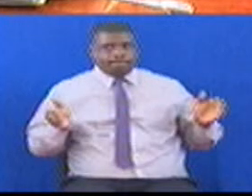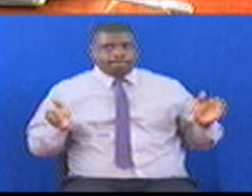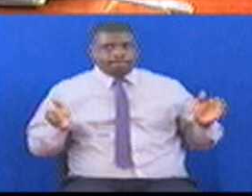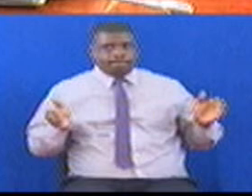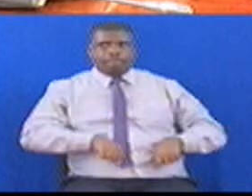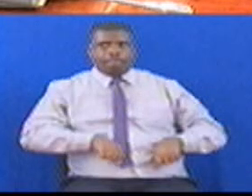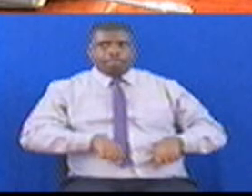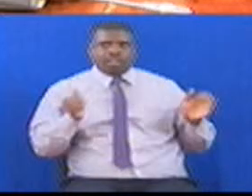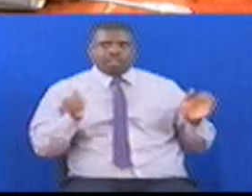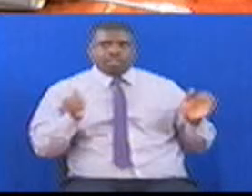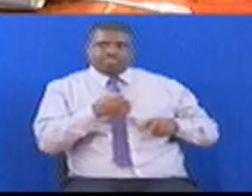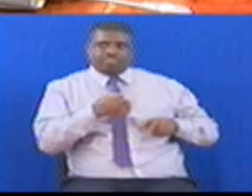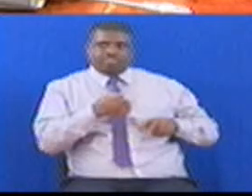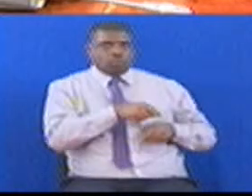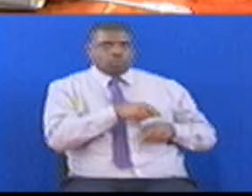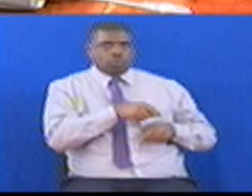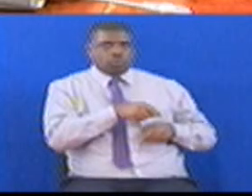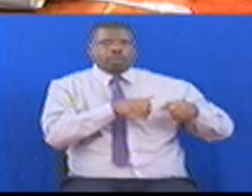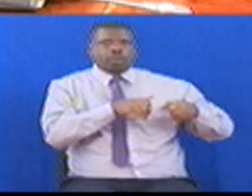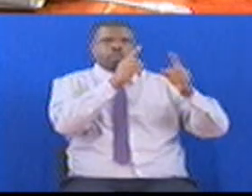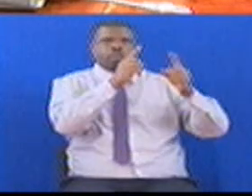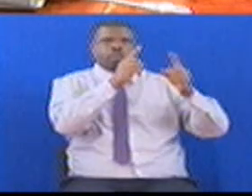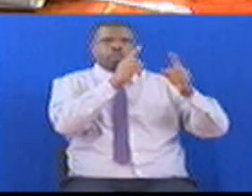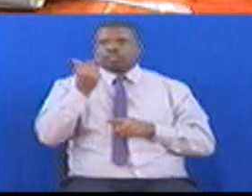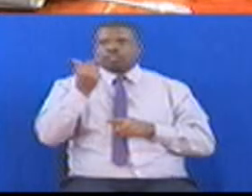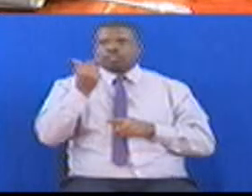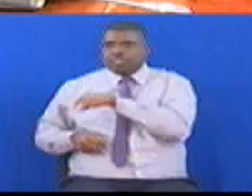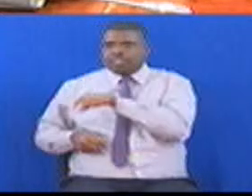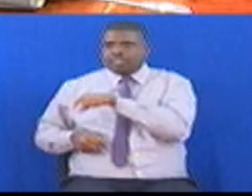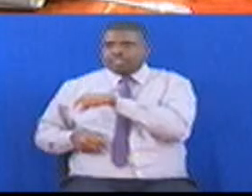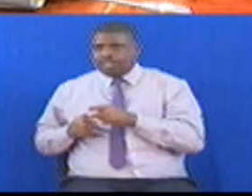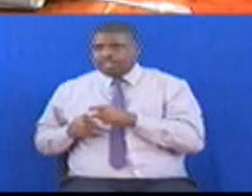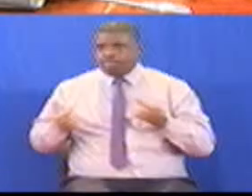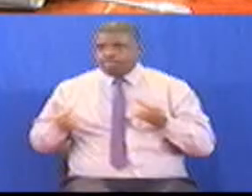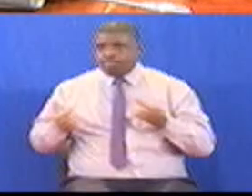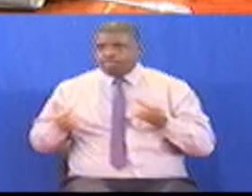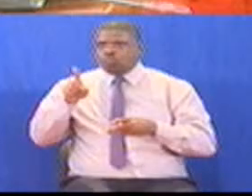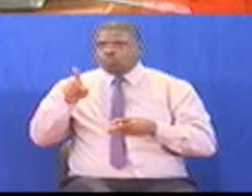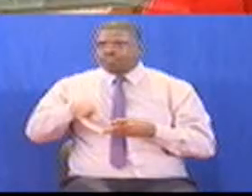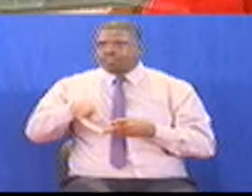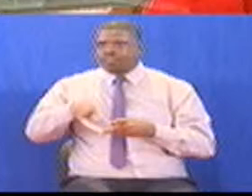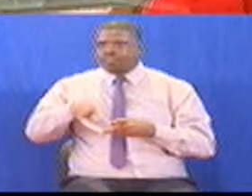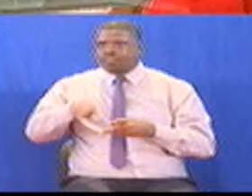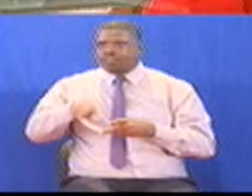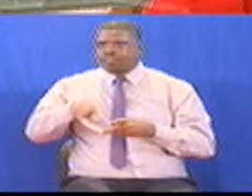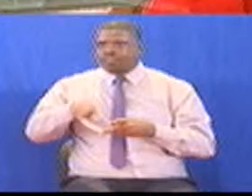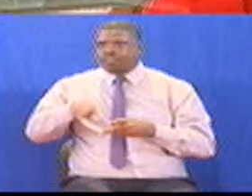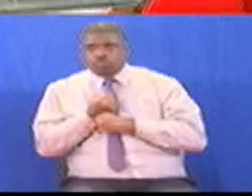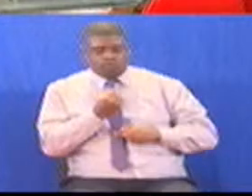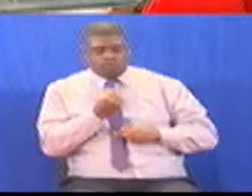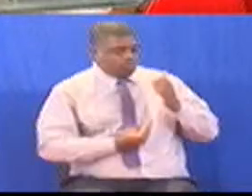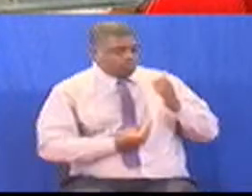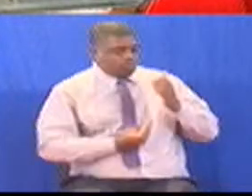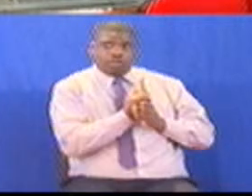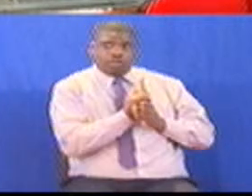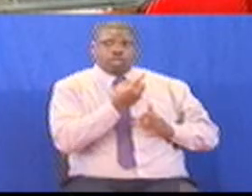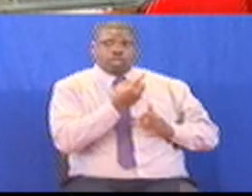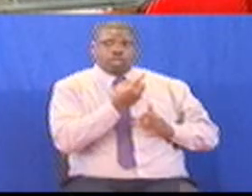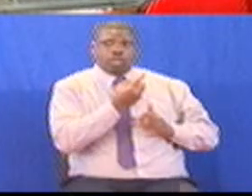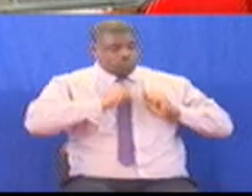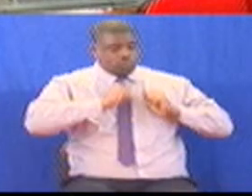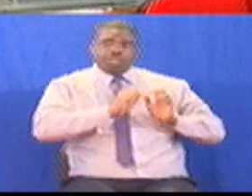Ngorongoro na mamlaka ya hifadhi ya wanyamapori Tanzania zimeathiriwa na ukosefu wa mapato kufuatia kuporomoka kwa